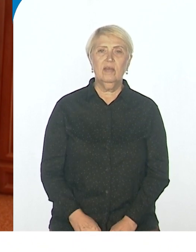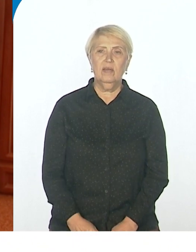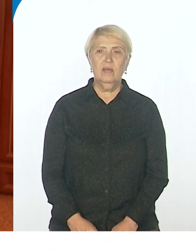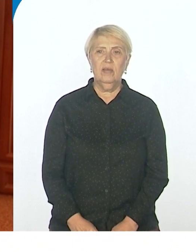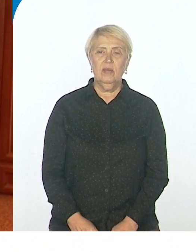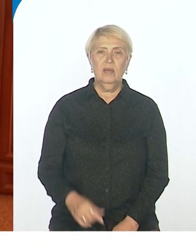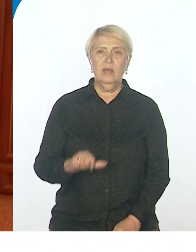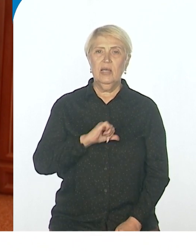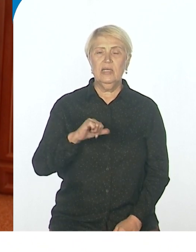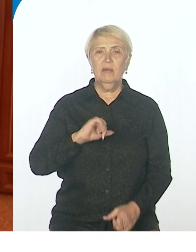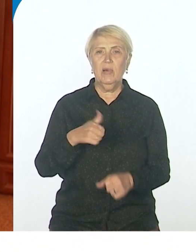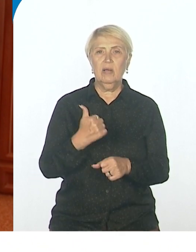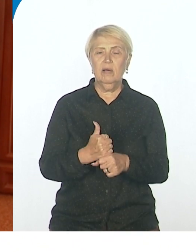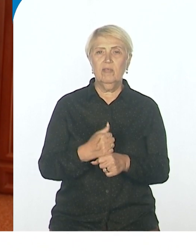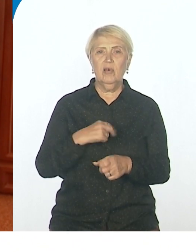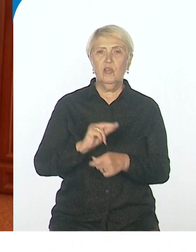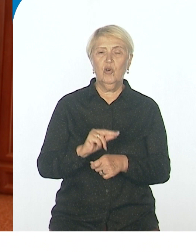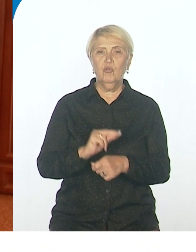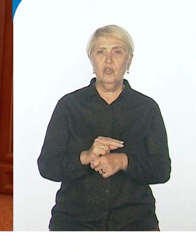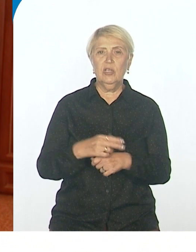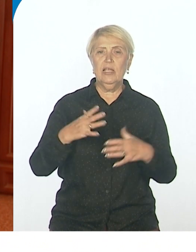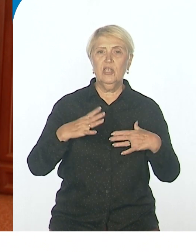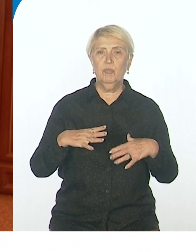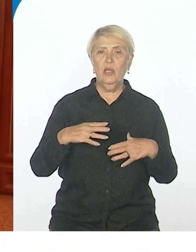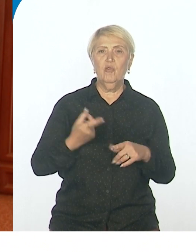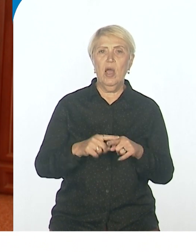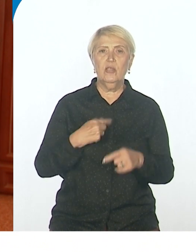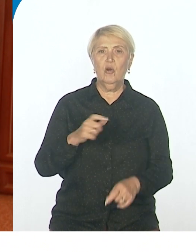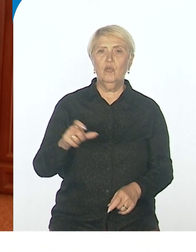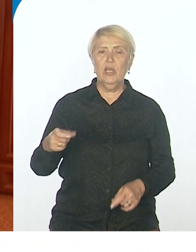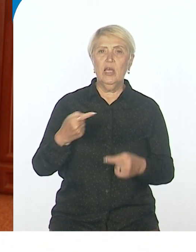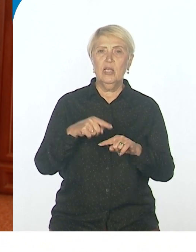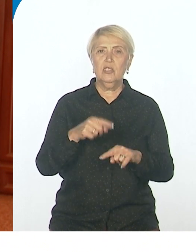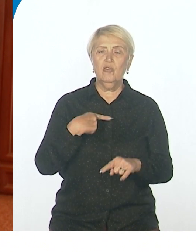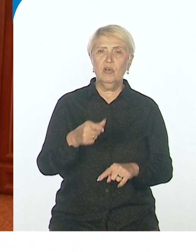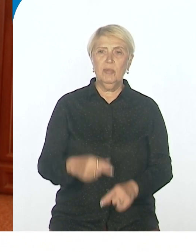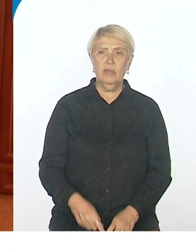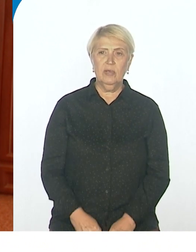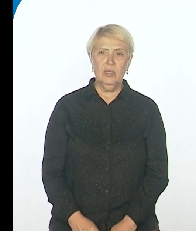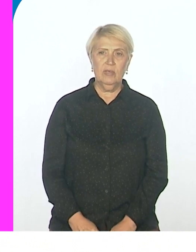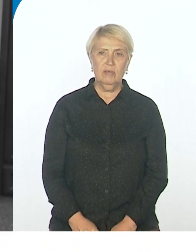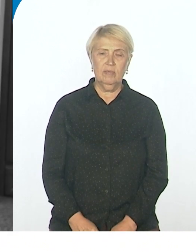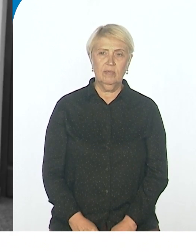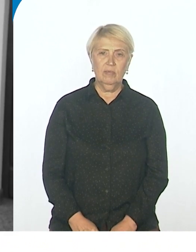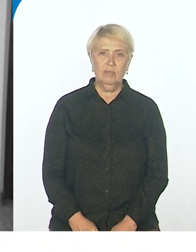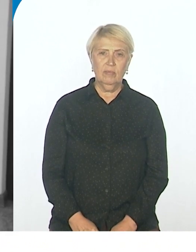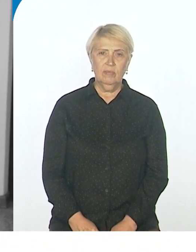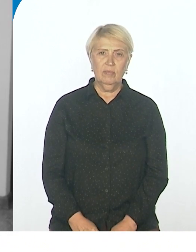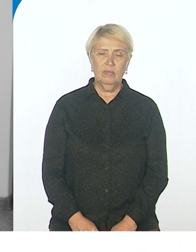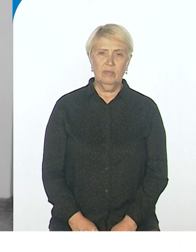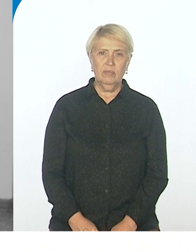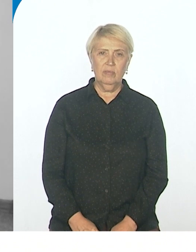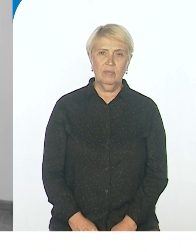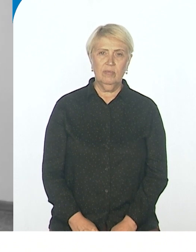Ну и самое главное, чему я учился, это сам терпение тех людей, которых ко мне Господь привел. Потому что они тоже были отморозками.